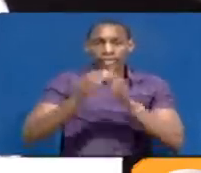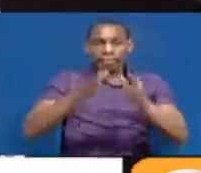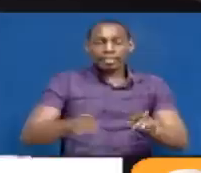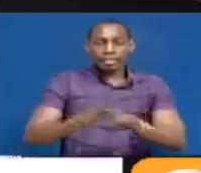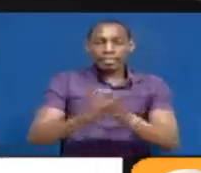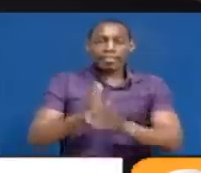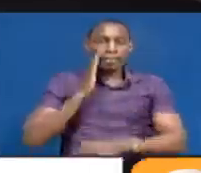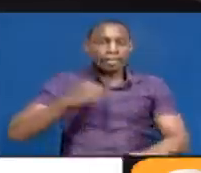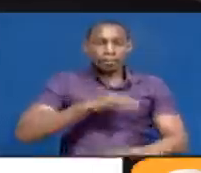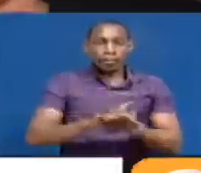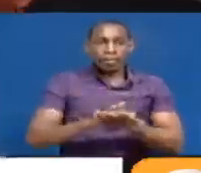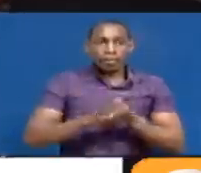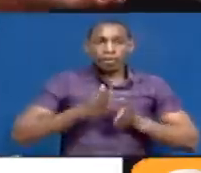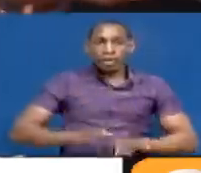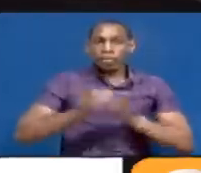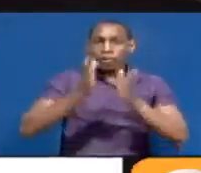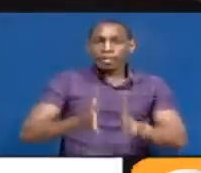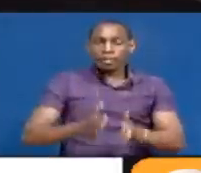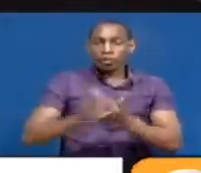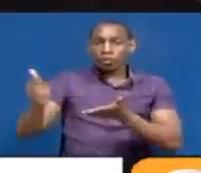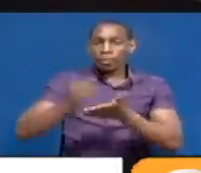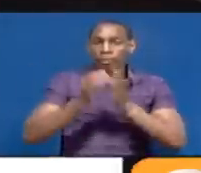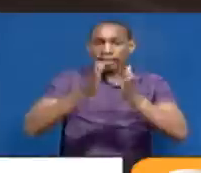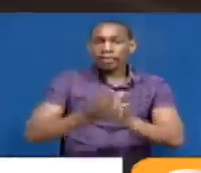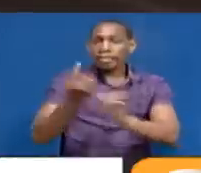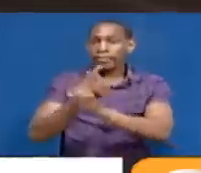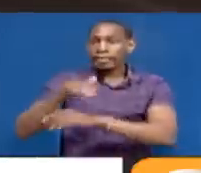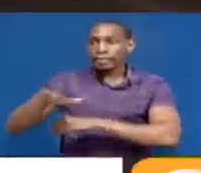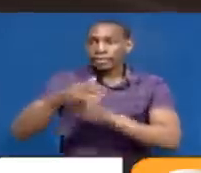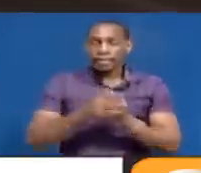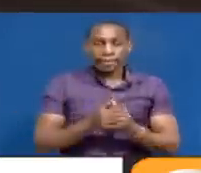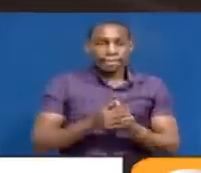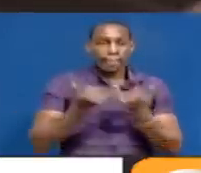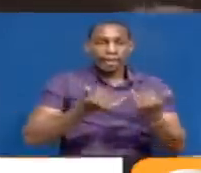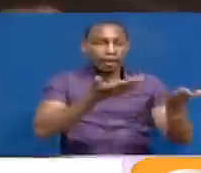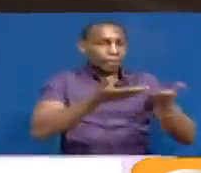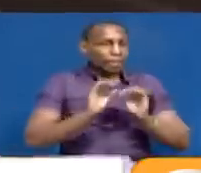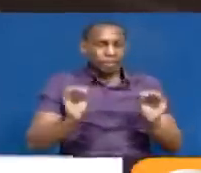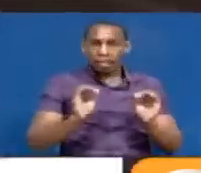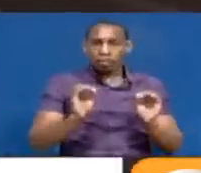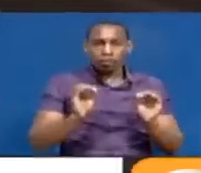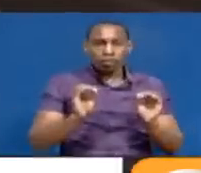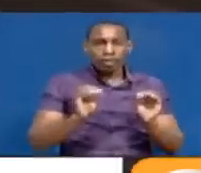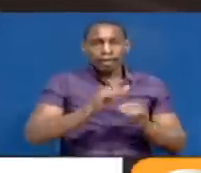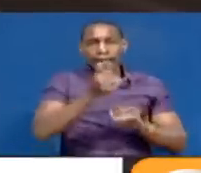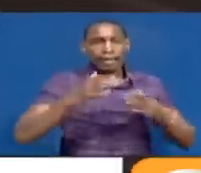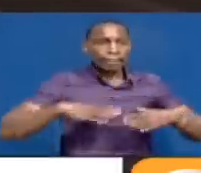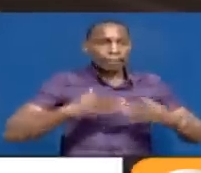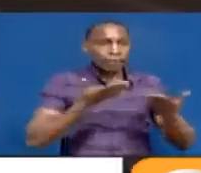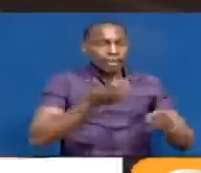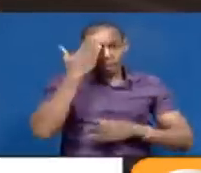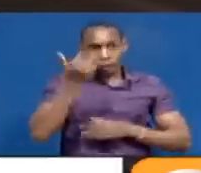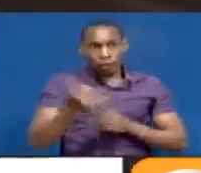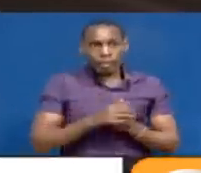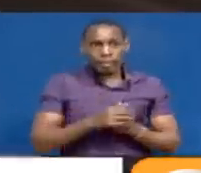mama zetu hawezi kuzaa viongozi mpaka tuletewe viongozi kutoka sehemu zingine. Kwa hivyo tusiletewe vikaragosi hapa,